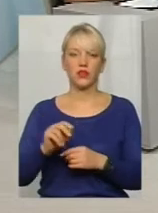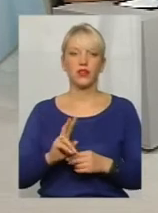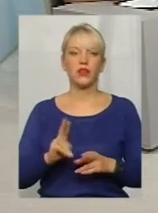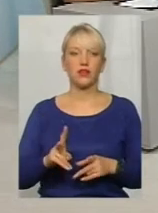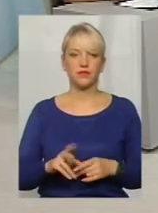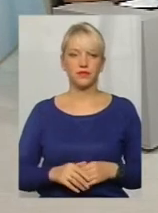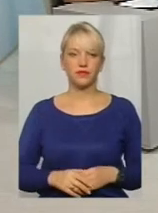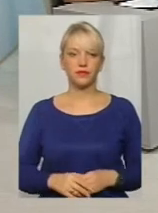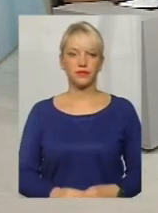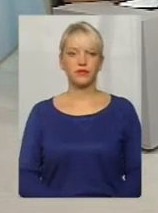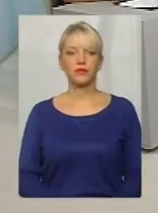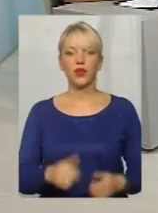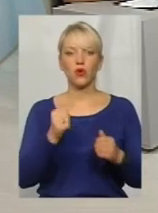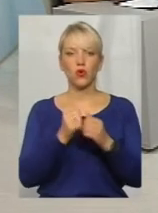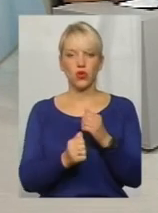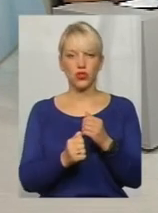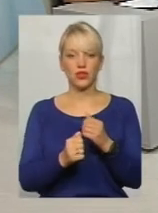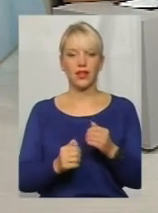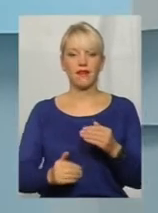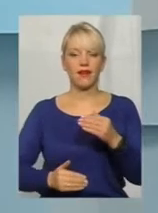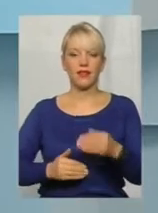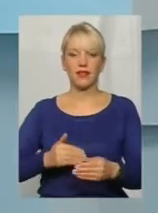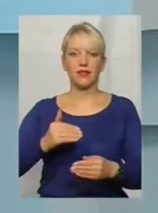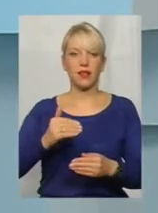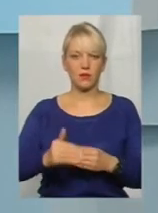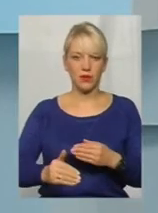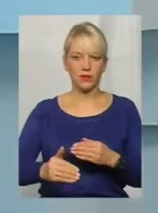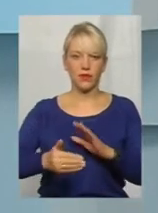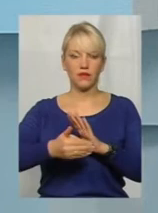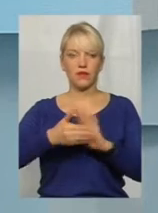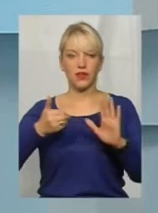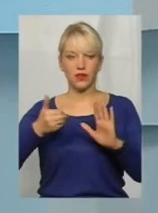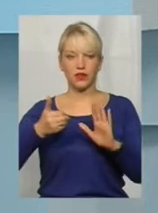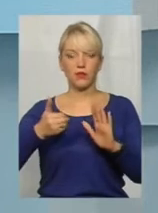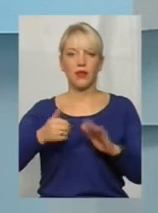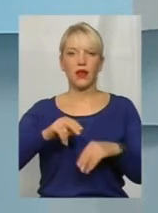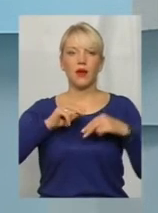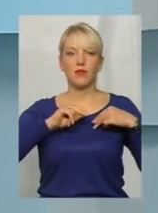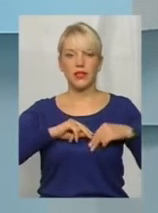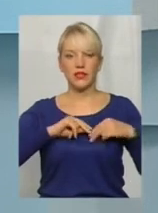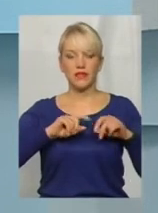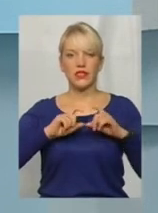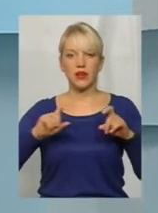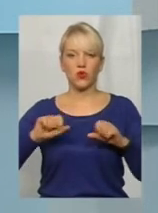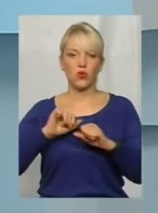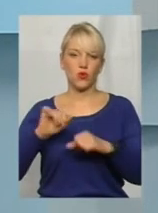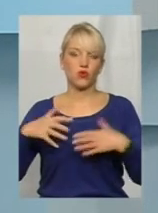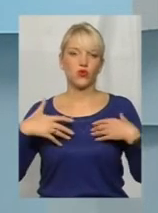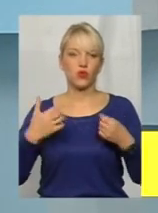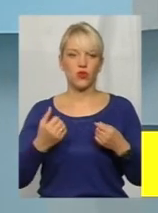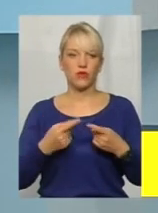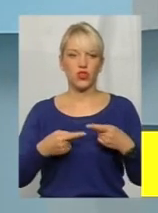Зор. Кожен етап, можна сказати, виклику працівників закладу охорони здоров'я, він